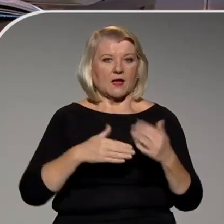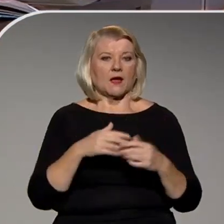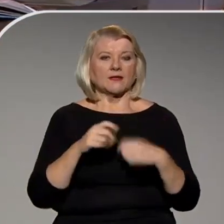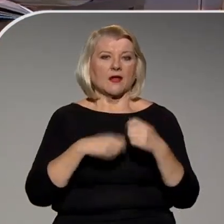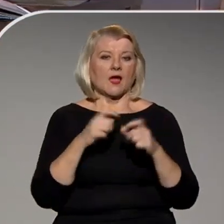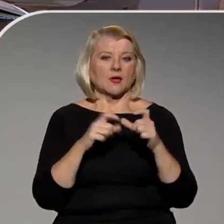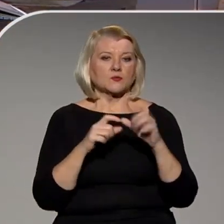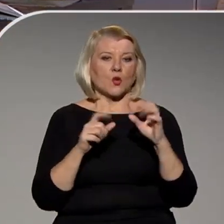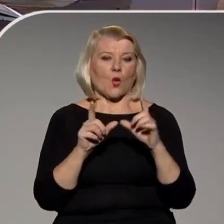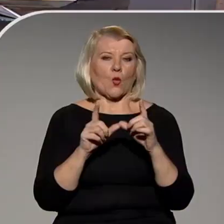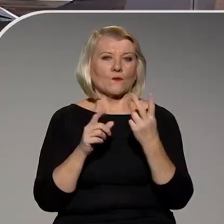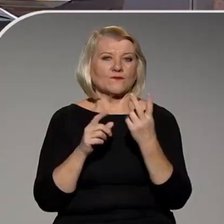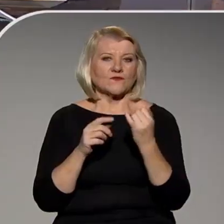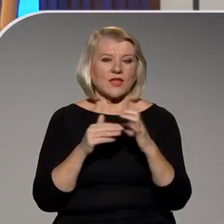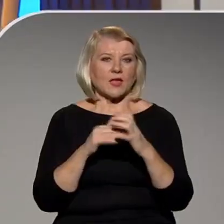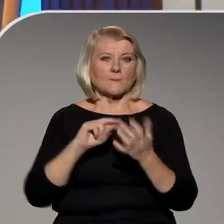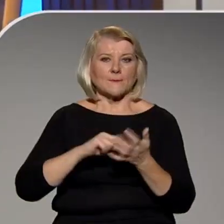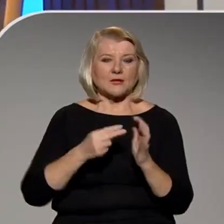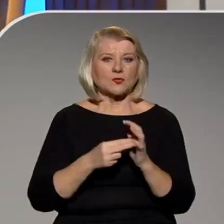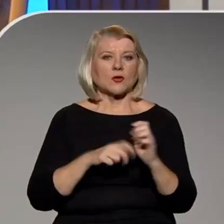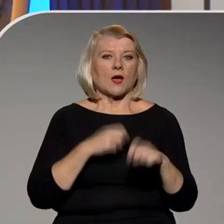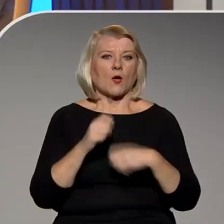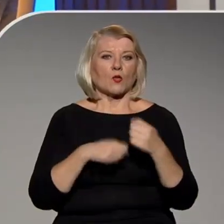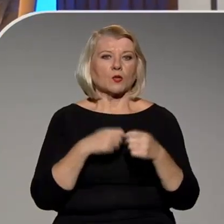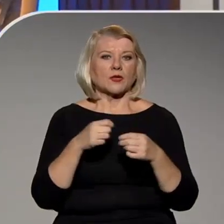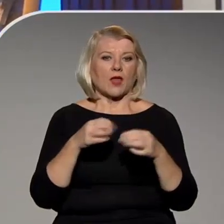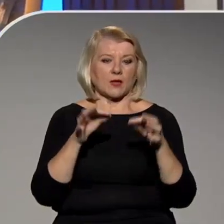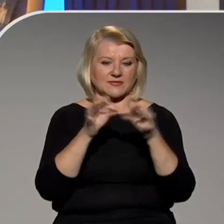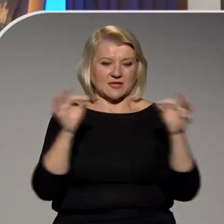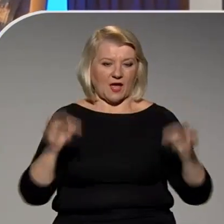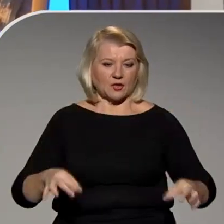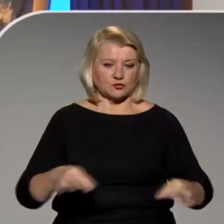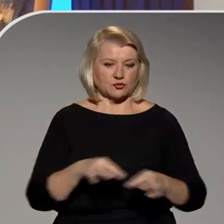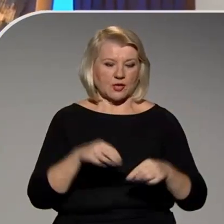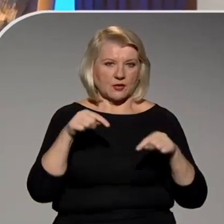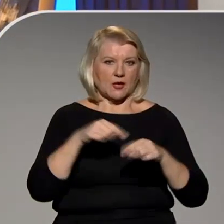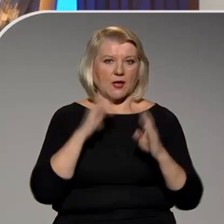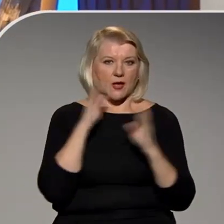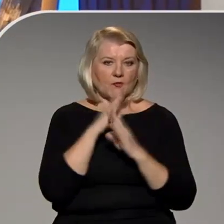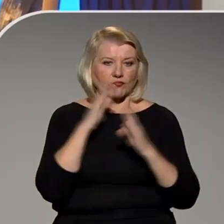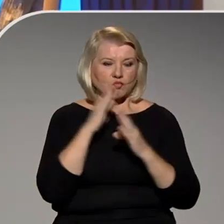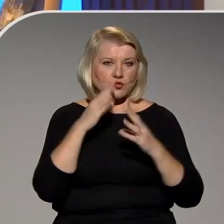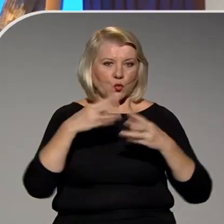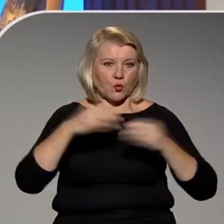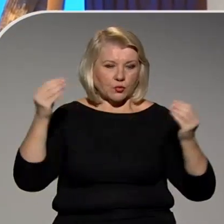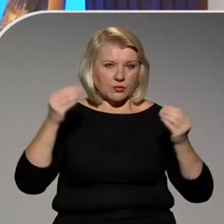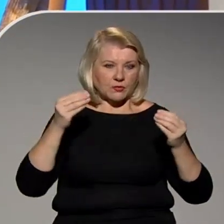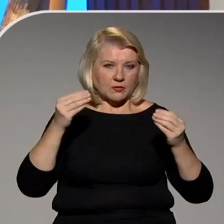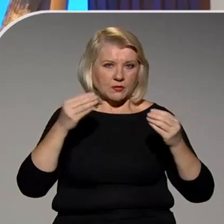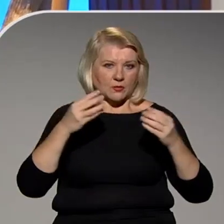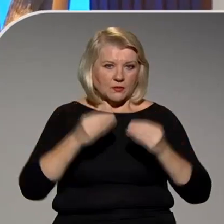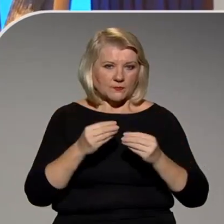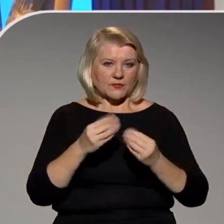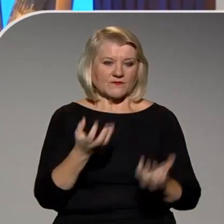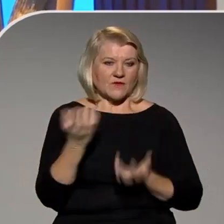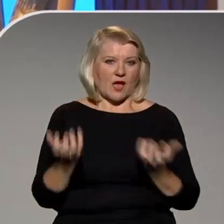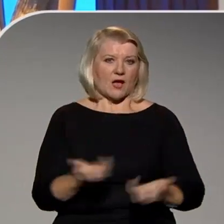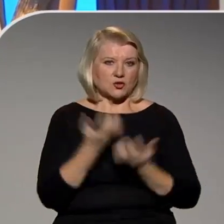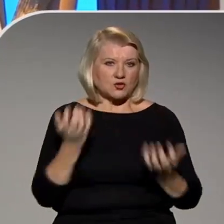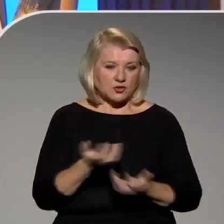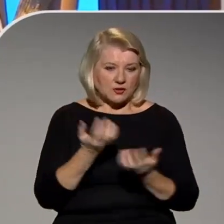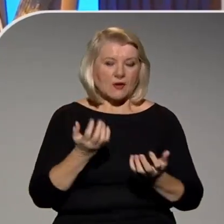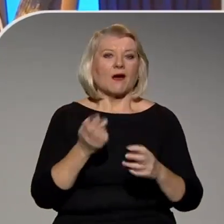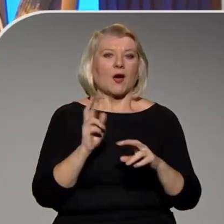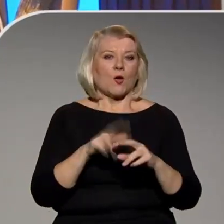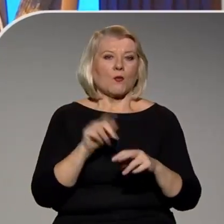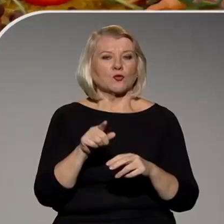znamená vaření ve váku, kdy vlastně zachováváme neuvěřitelné množství živin, ale hlavně šťavnatost a